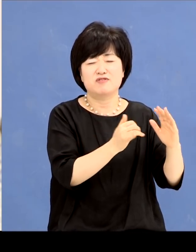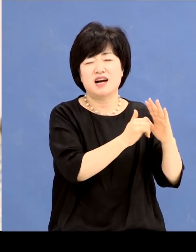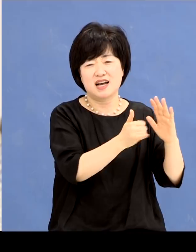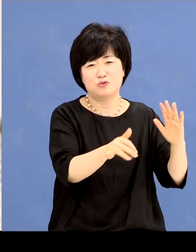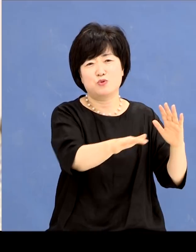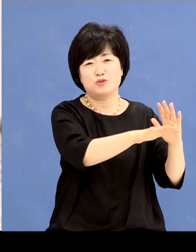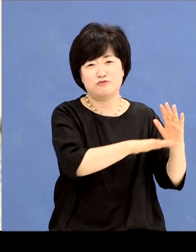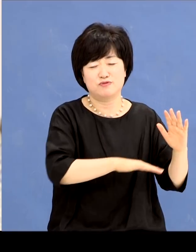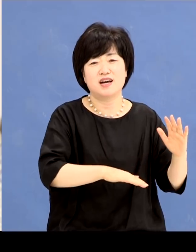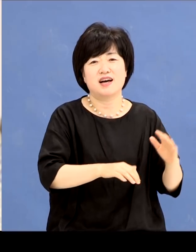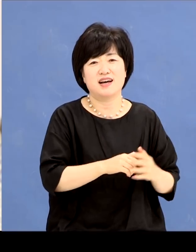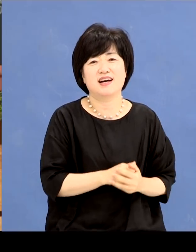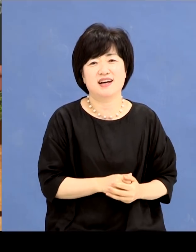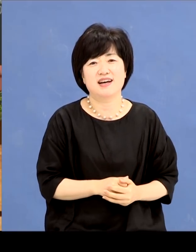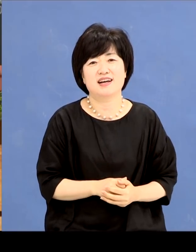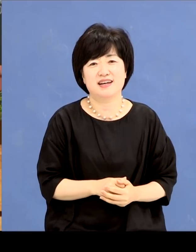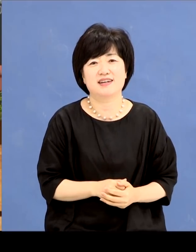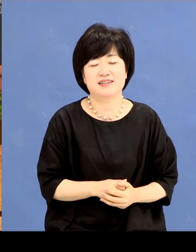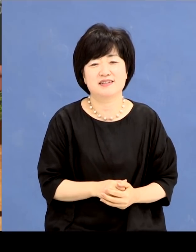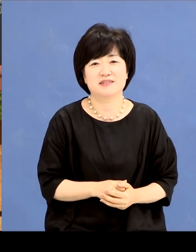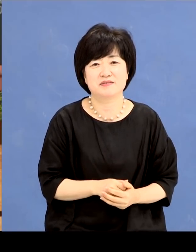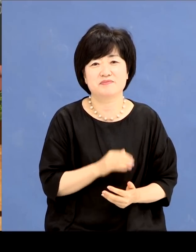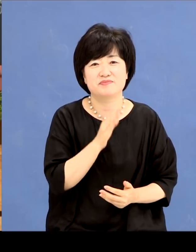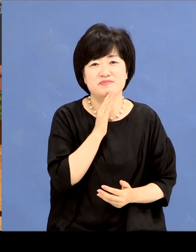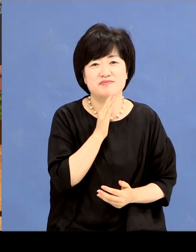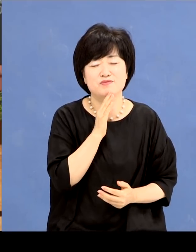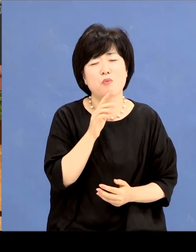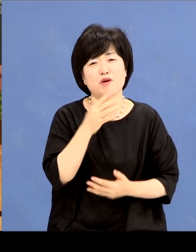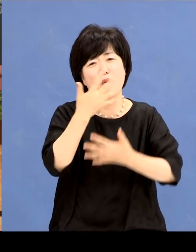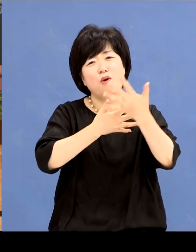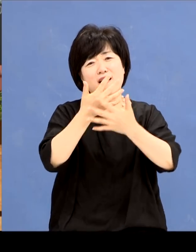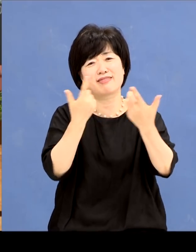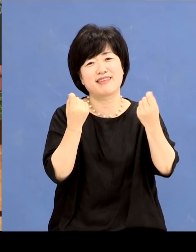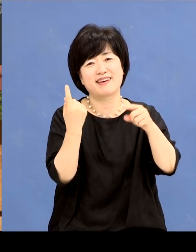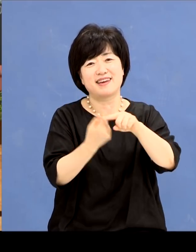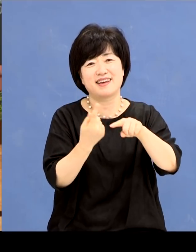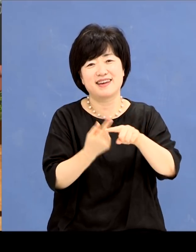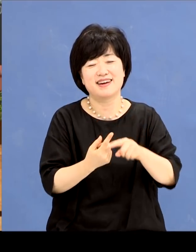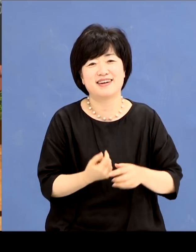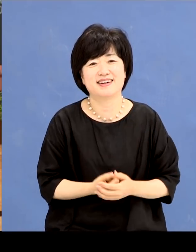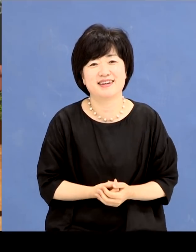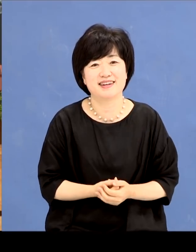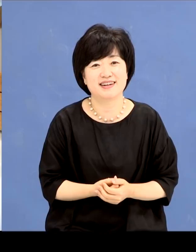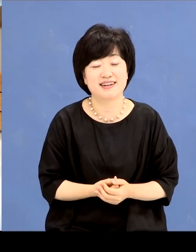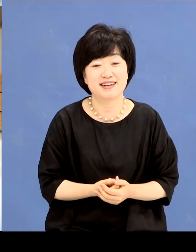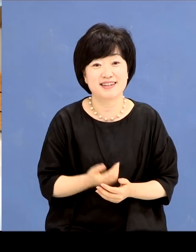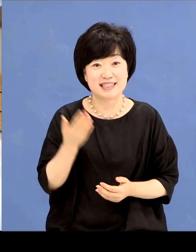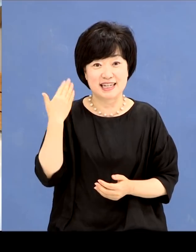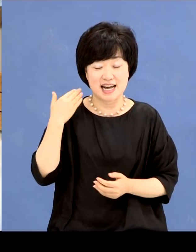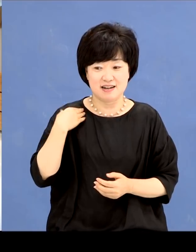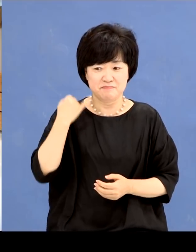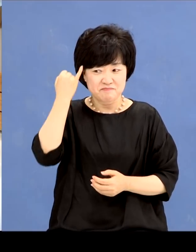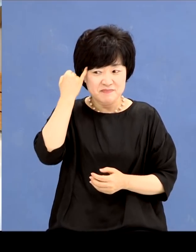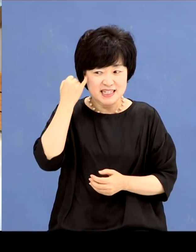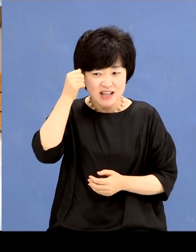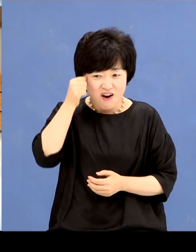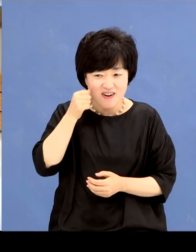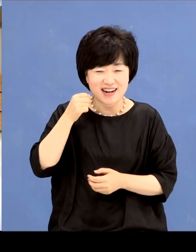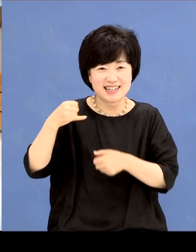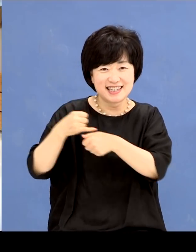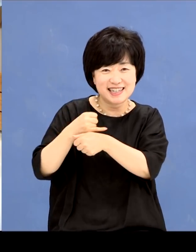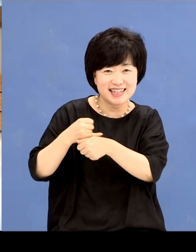가족이 많았더라고요. 야, 정말 그 한편의 영화같이 살아오셨어요. 네. 그런데 아까 뭐 이성 교제는 내가 절대